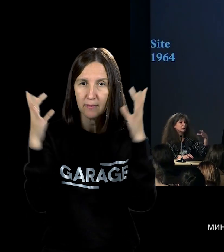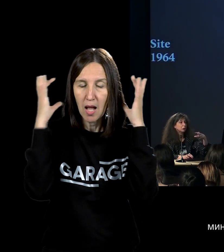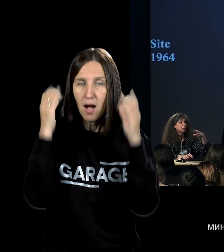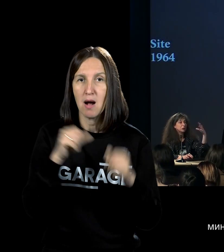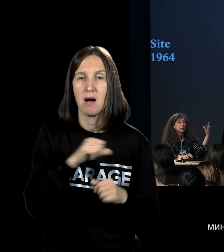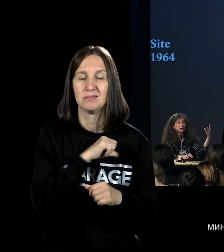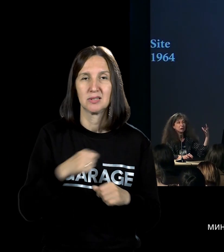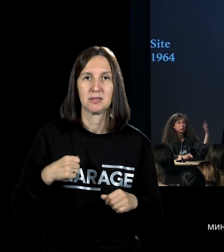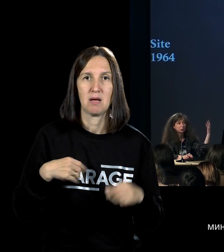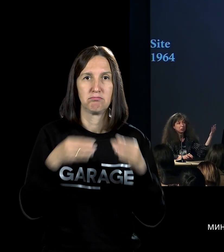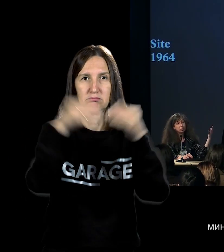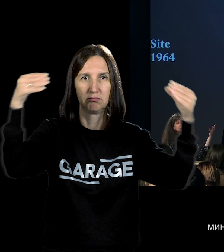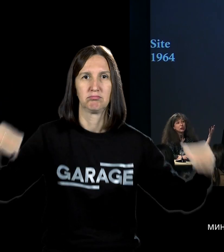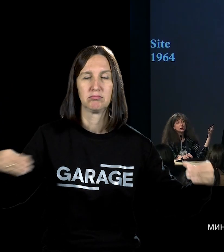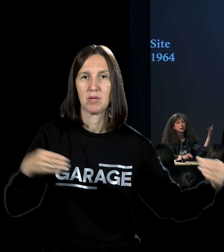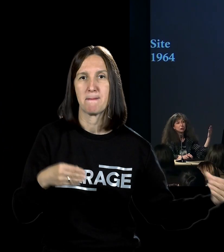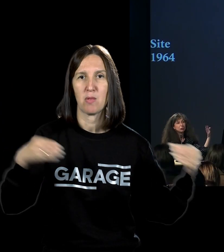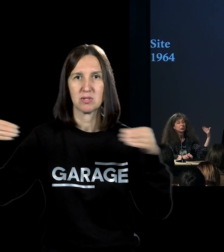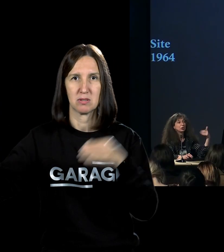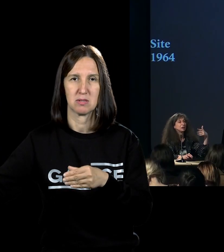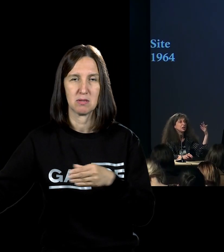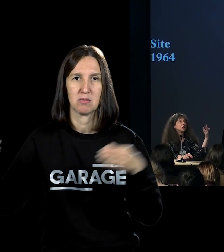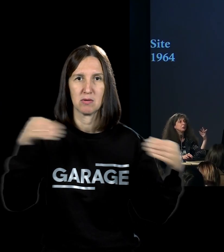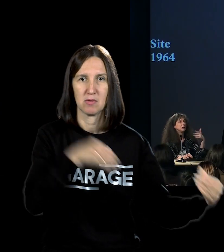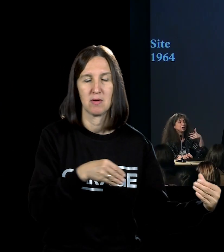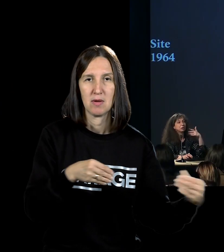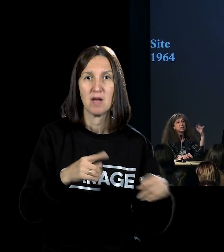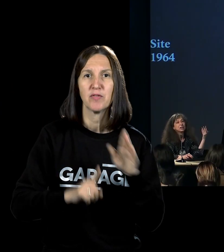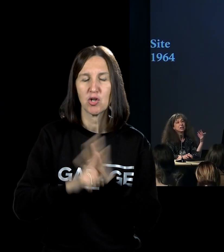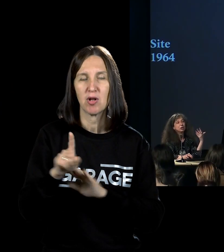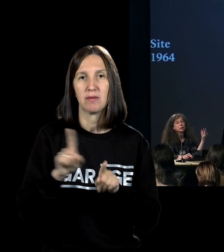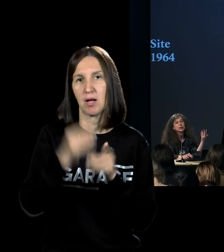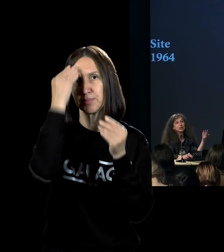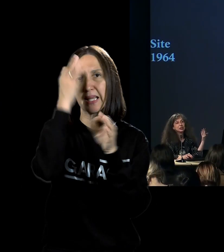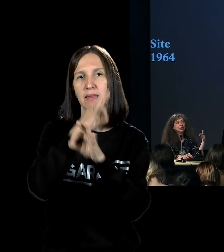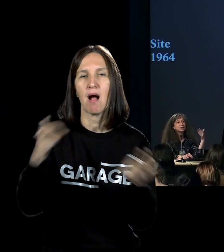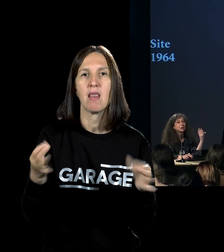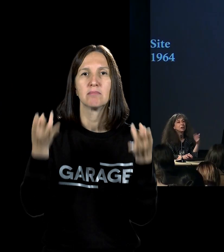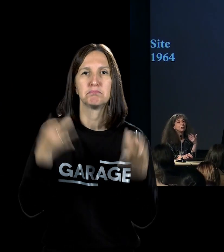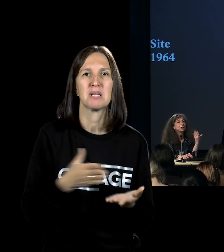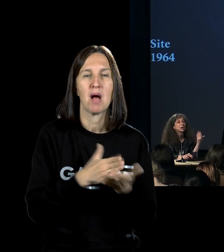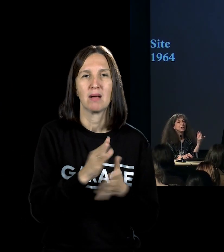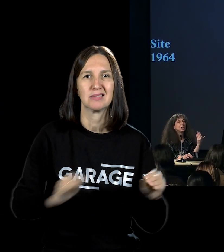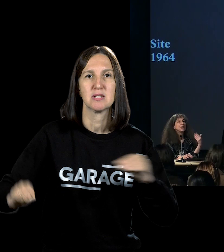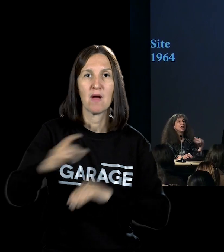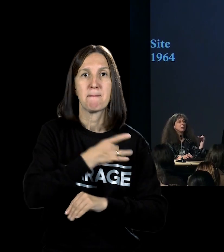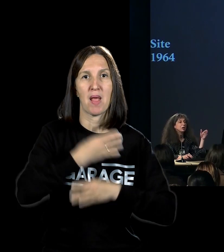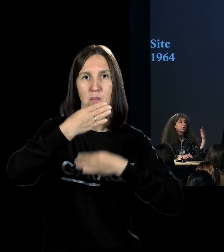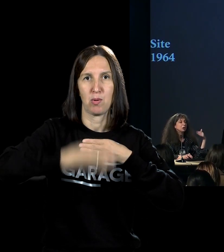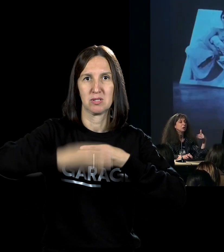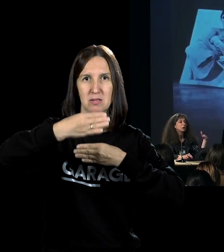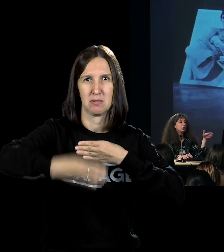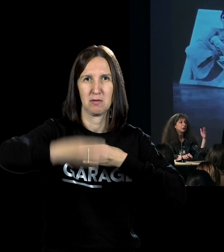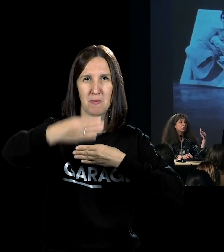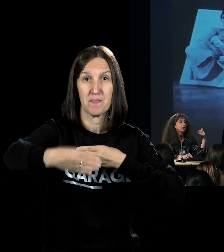носил вот эти самые белые плоскости, которые, то есть это сначала была некая идеальная минималистская инсталляция из белых плоскостей, и